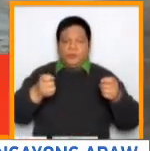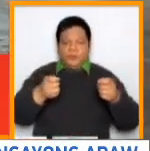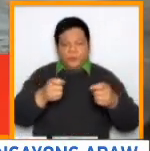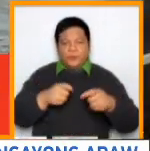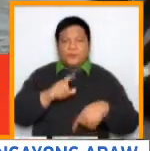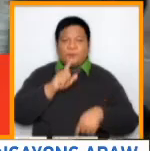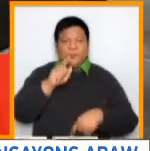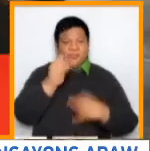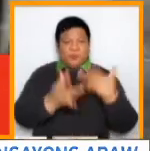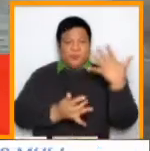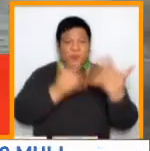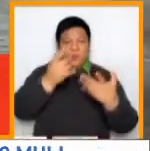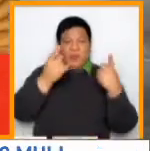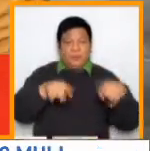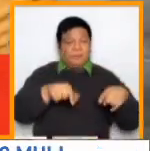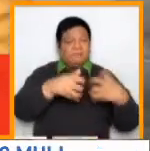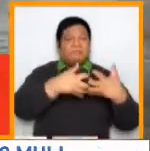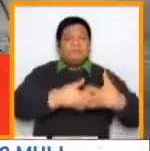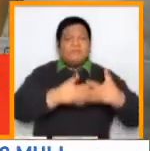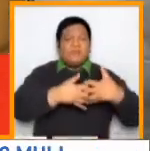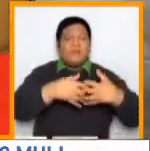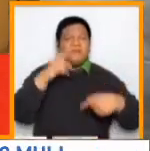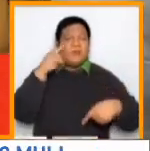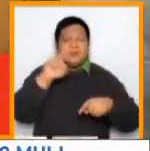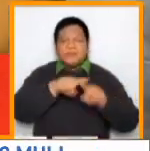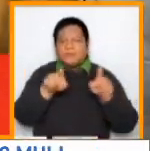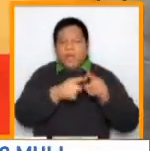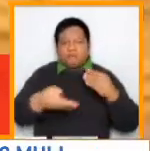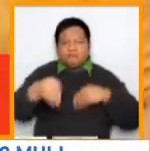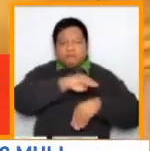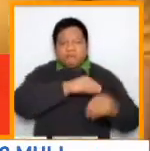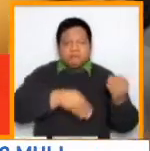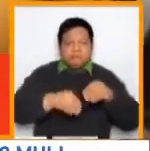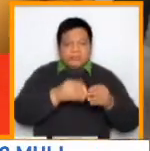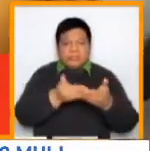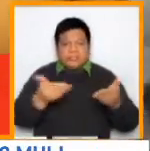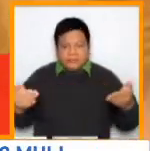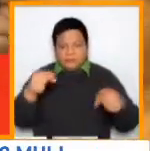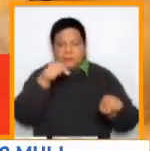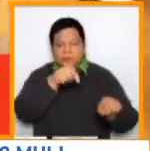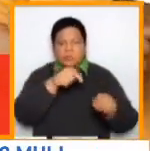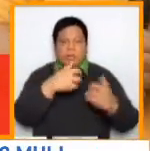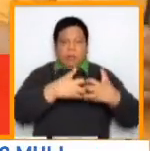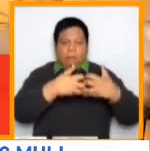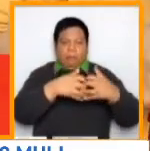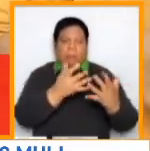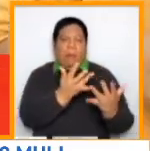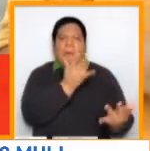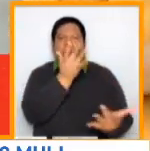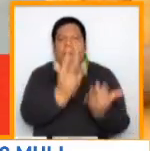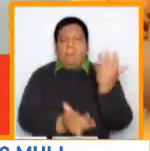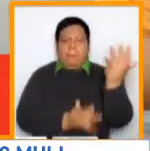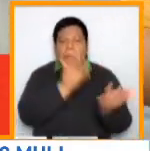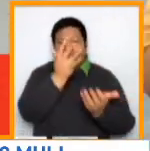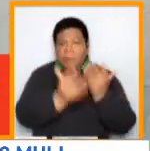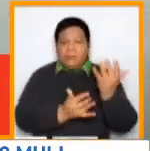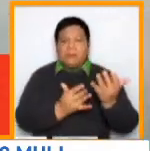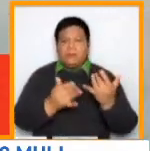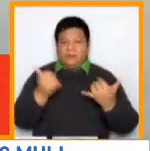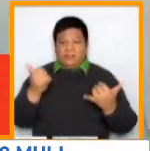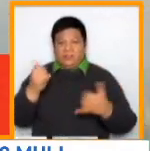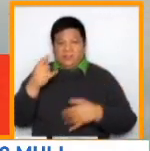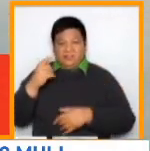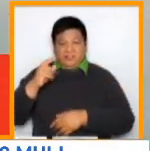packaging materials sa Paso de Blas, Valenzuela City. At katulad nga ng nakikita nyo dito, abala pa yung mga bumbero sa pag-aapula